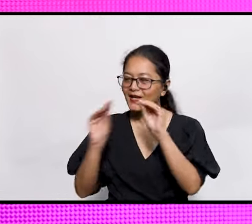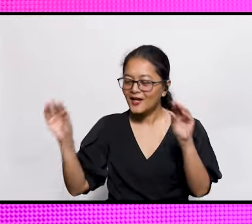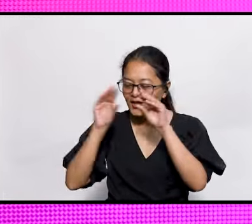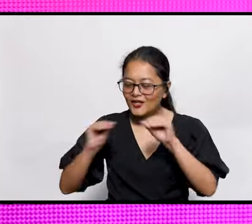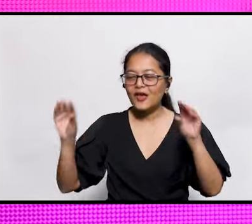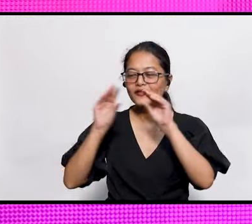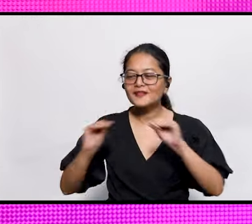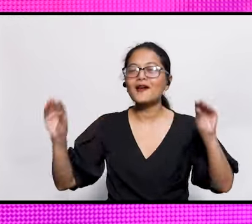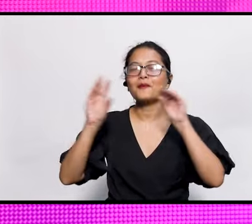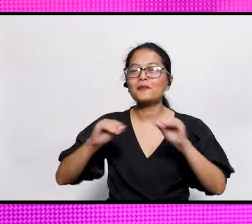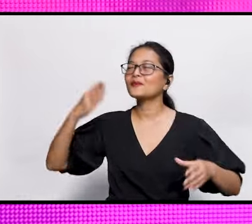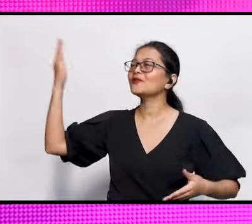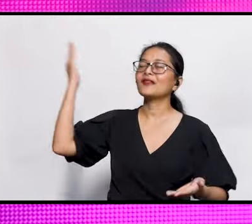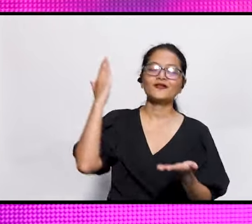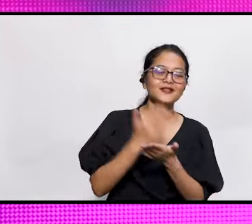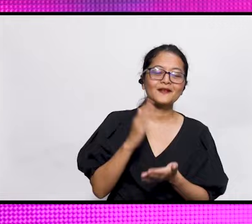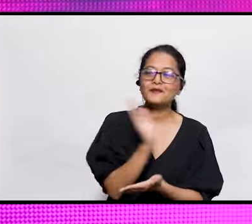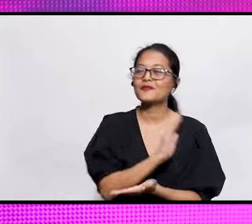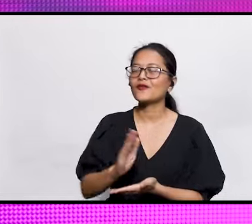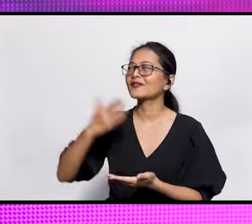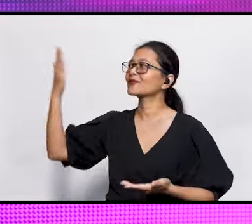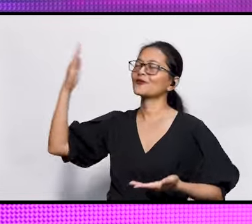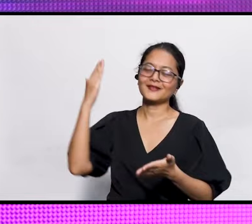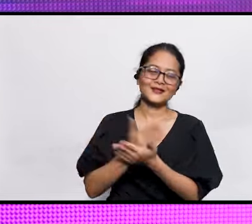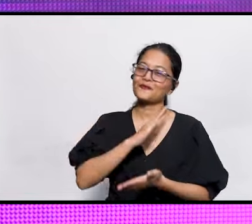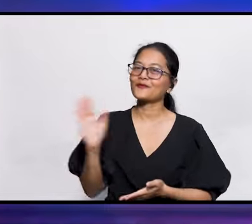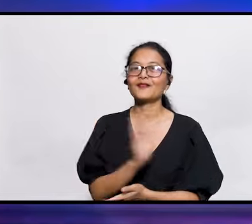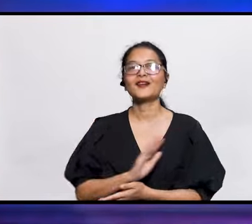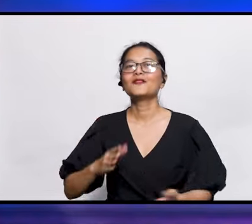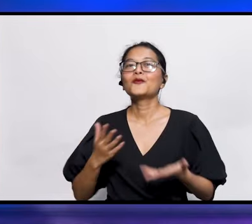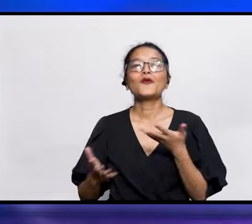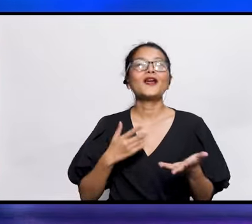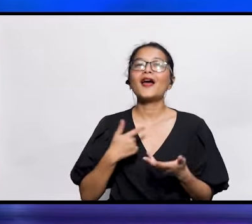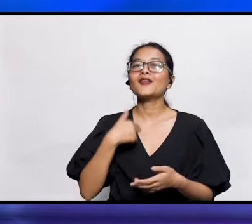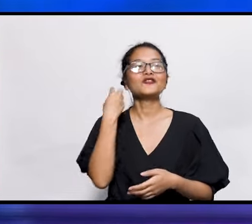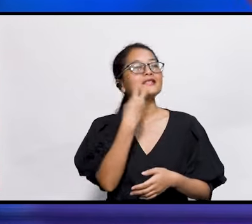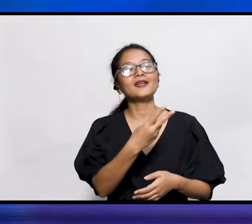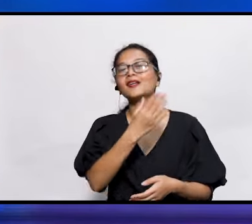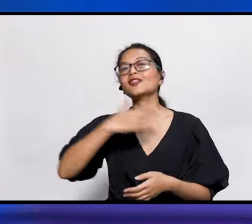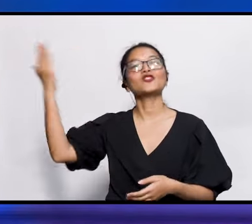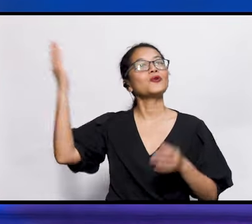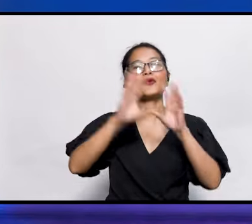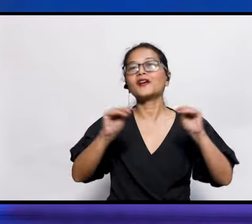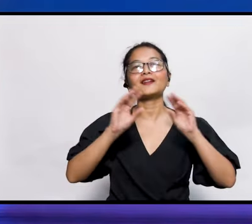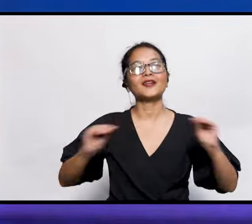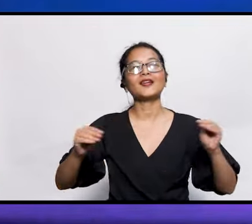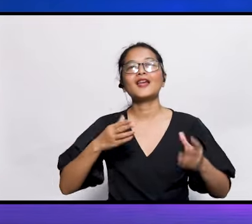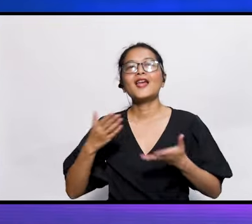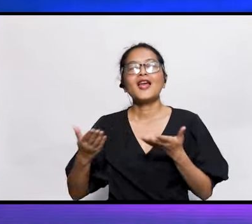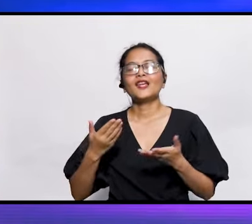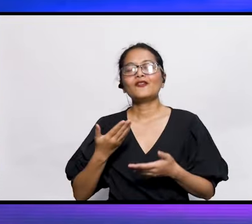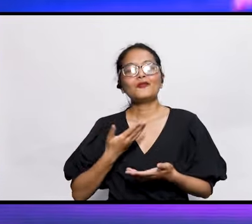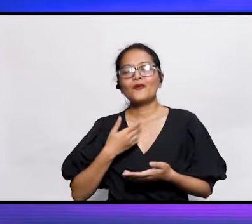working you never stop you never stop working Even when I don't see it you